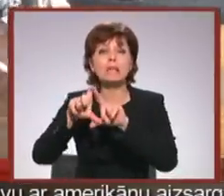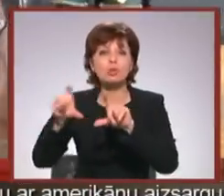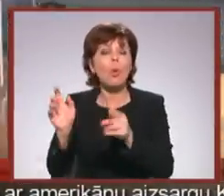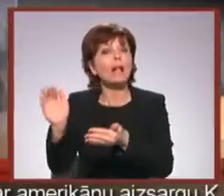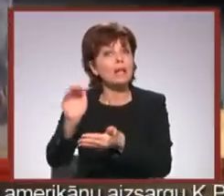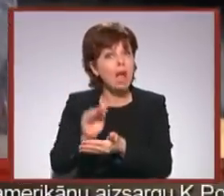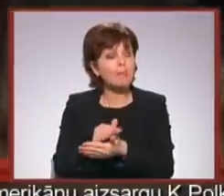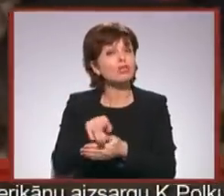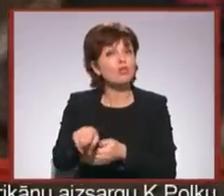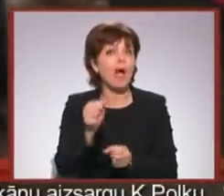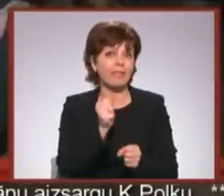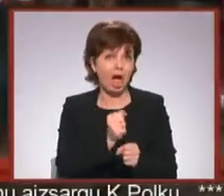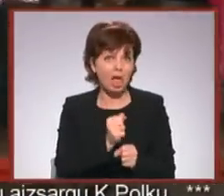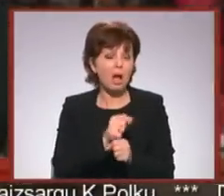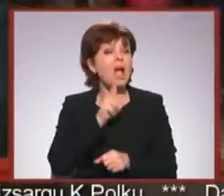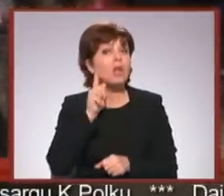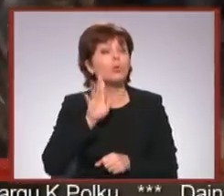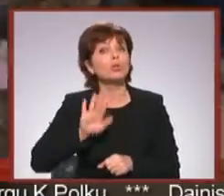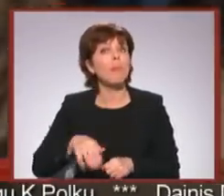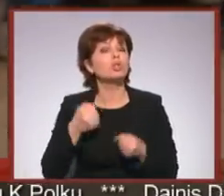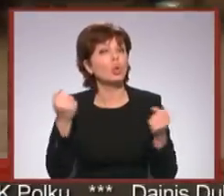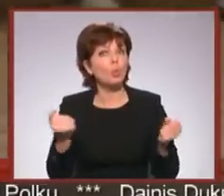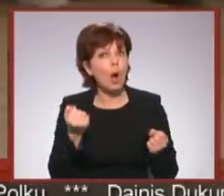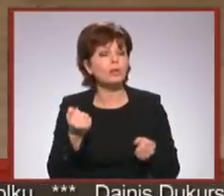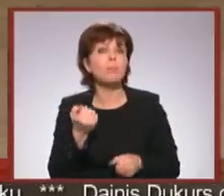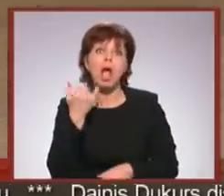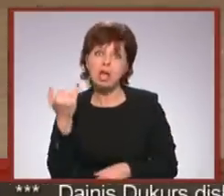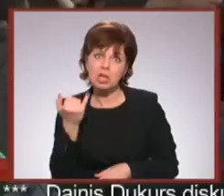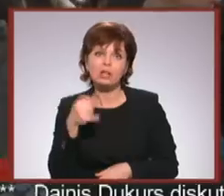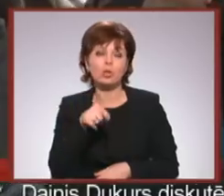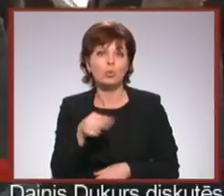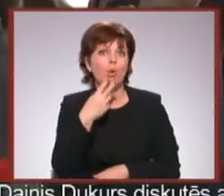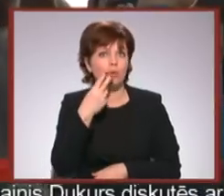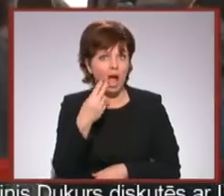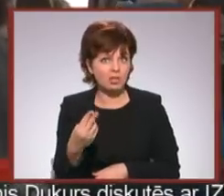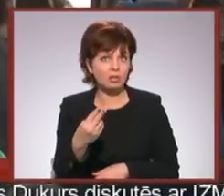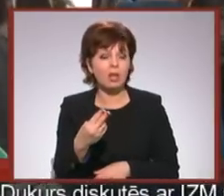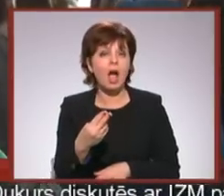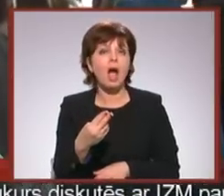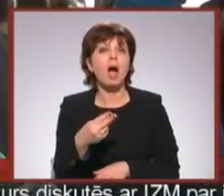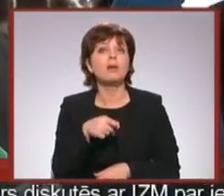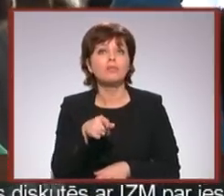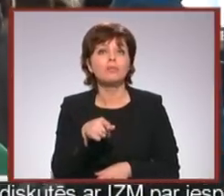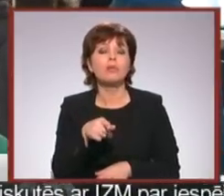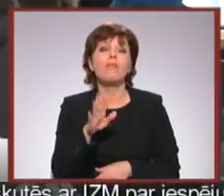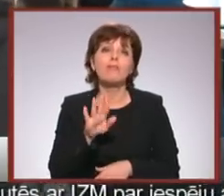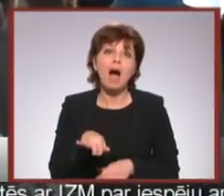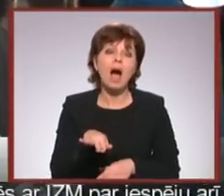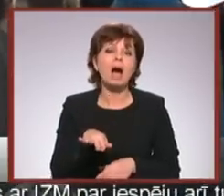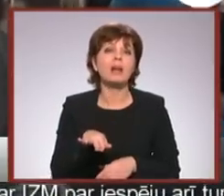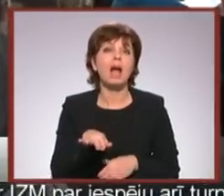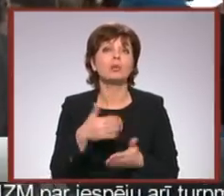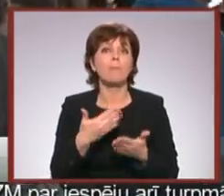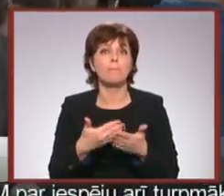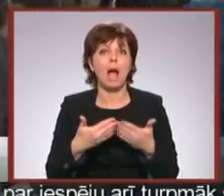darba specifiku. Jaunieši pēc nodarbībām ir ieinteresēti par redzēto. Tas sistēma tīri labi tur sevi varētu izsaukt, tāpēc,